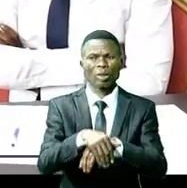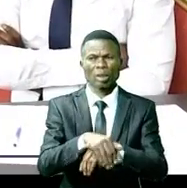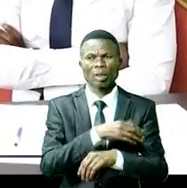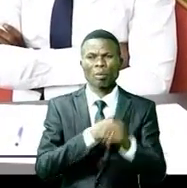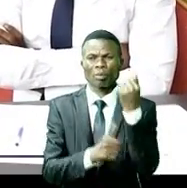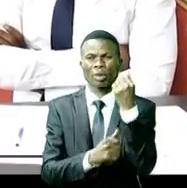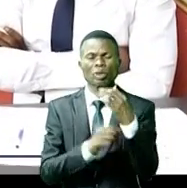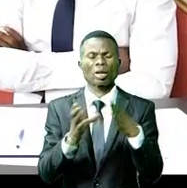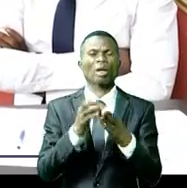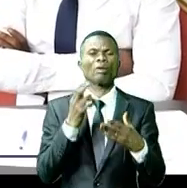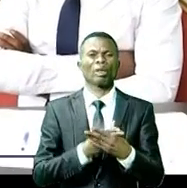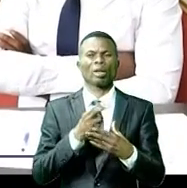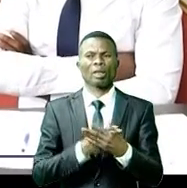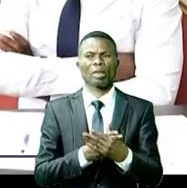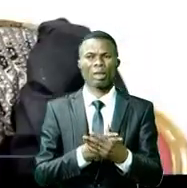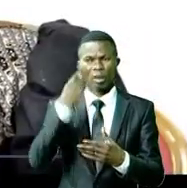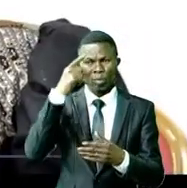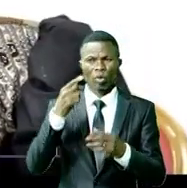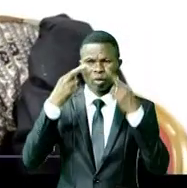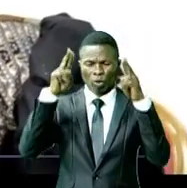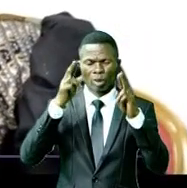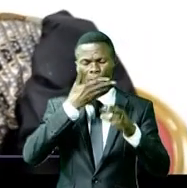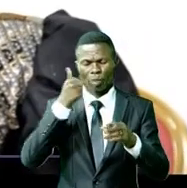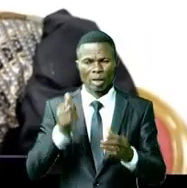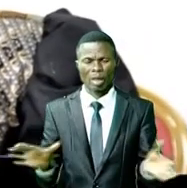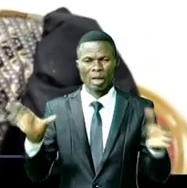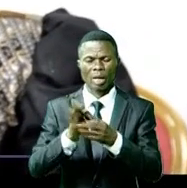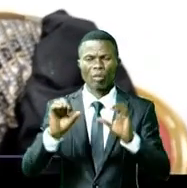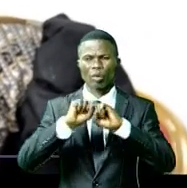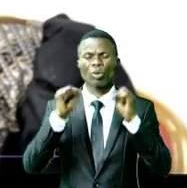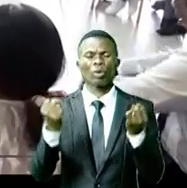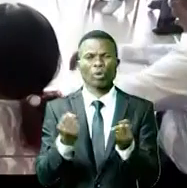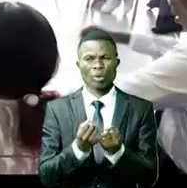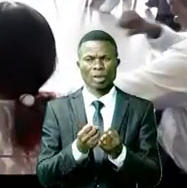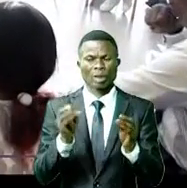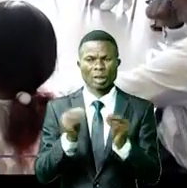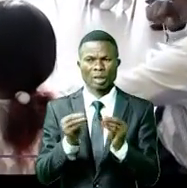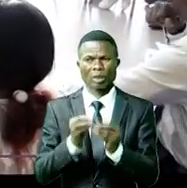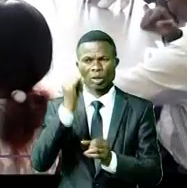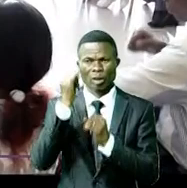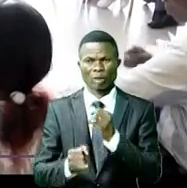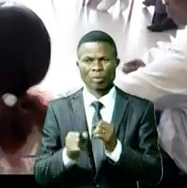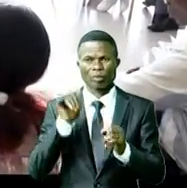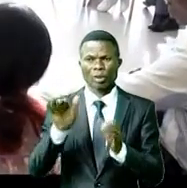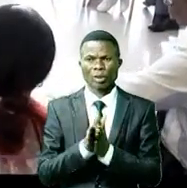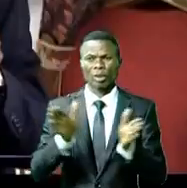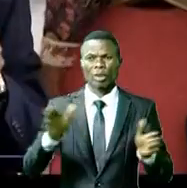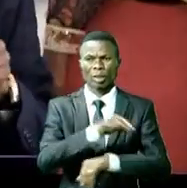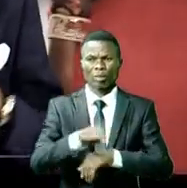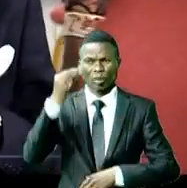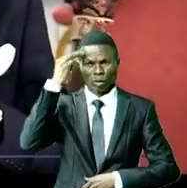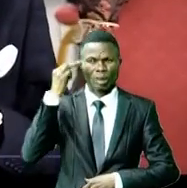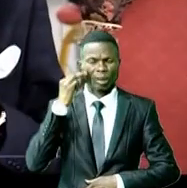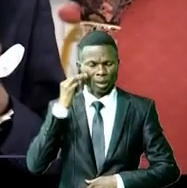des personnes vivant avec handicap pour aboutir à une meilleure inclusion sociale. L'atelier qui a été clôturé par le directeur du cabinet du